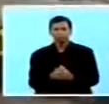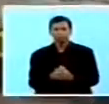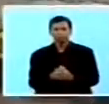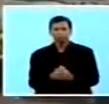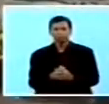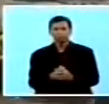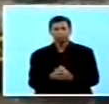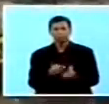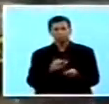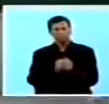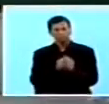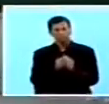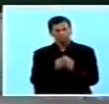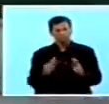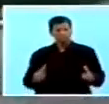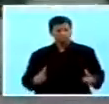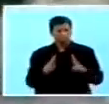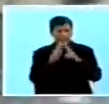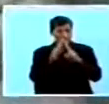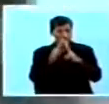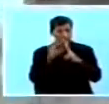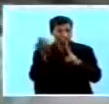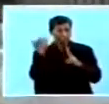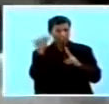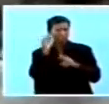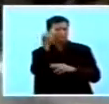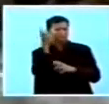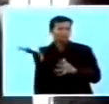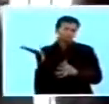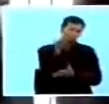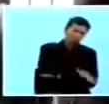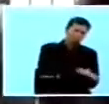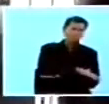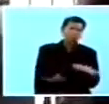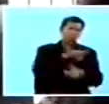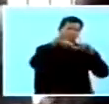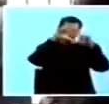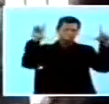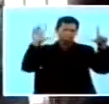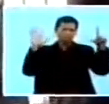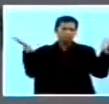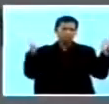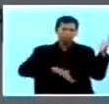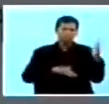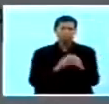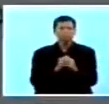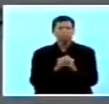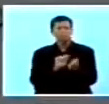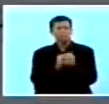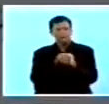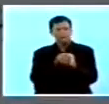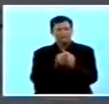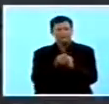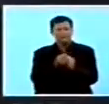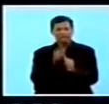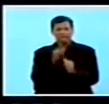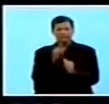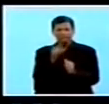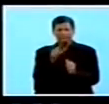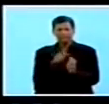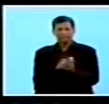Kasus rubuhnya tower telekomunikasi dan beberapa papan reklame di ibu kota membuka masalah lain yang harus diselesaikan oleh Pemprov DKI